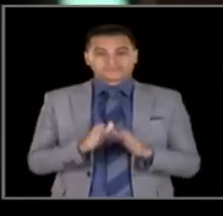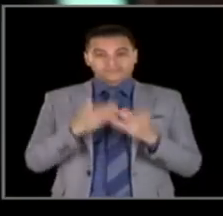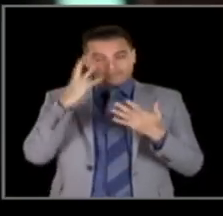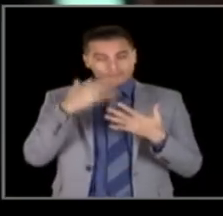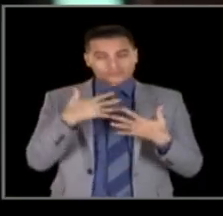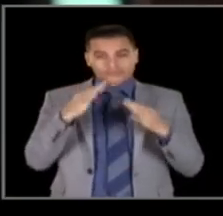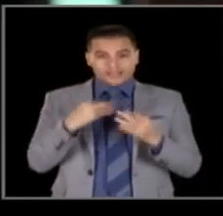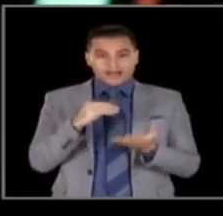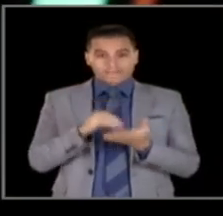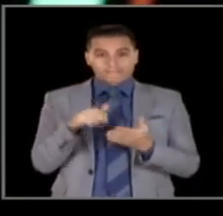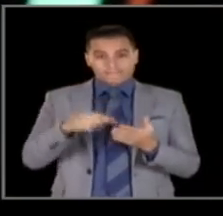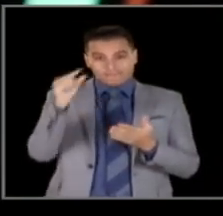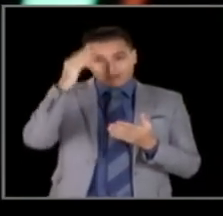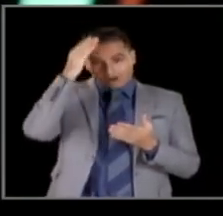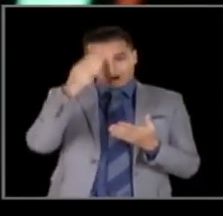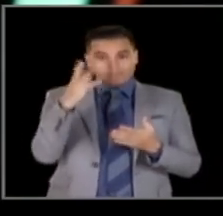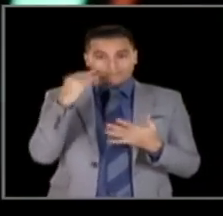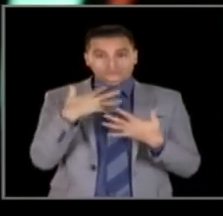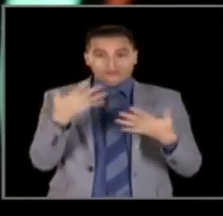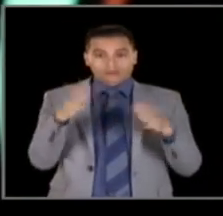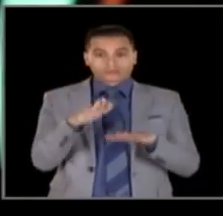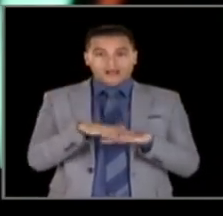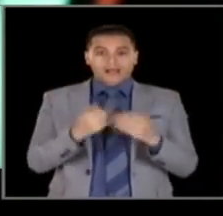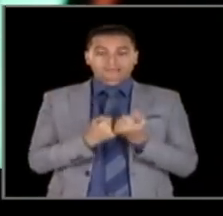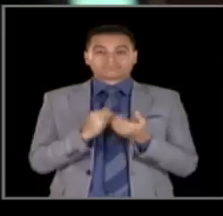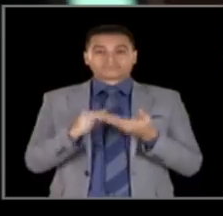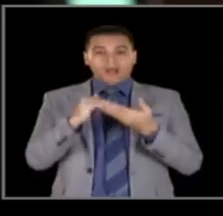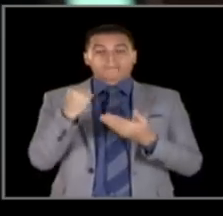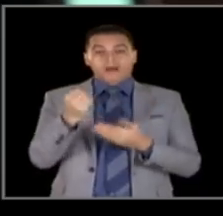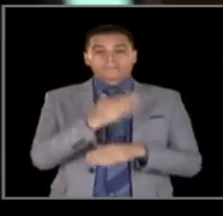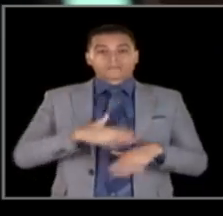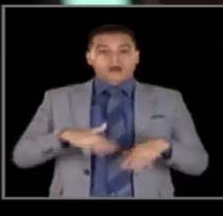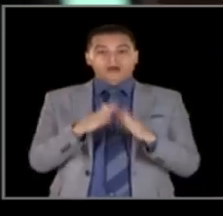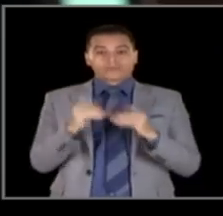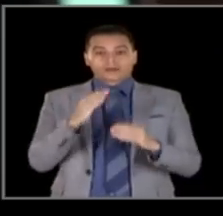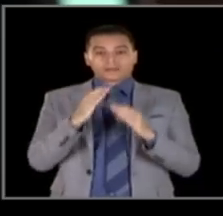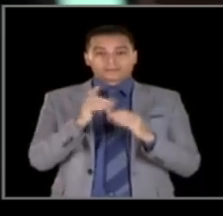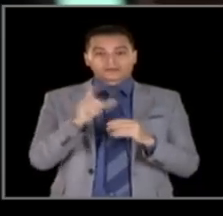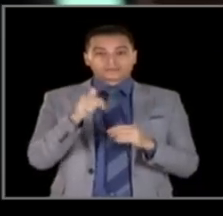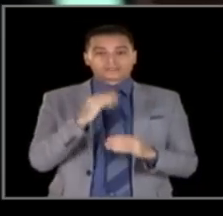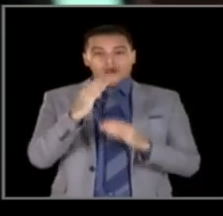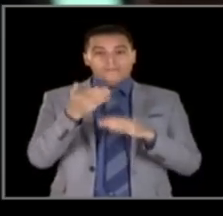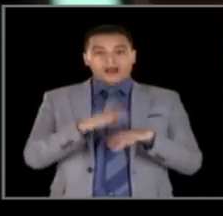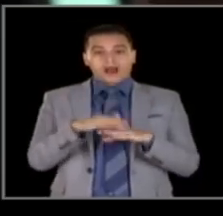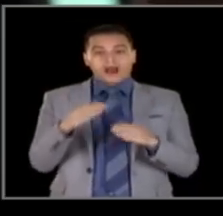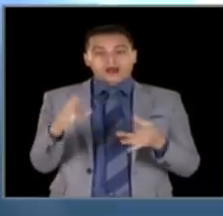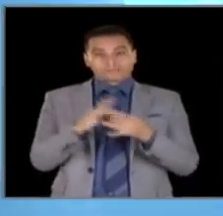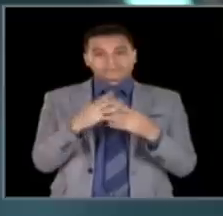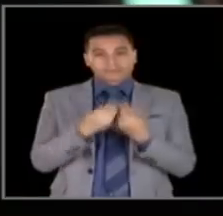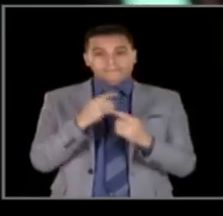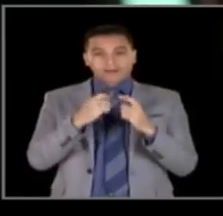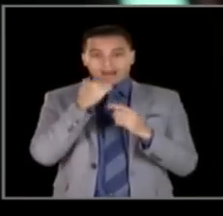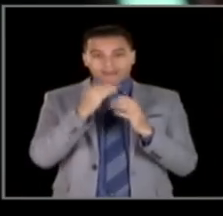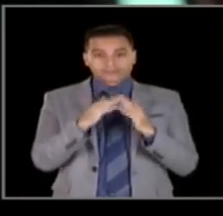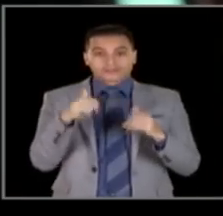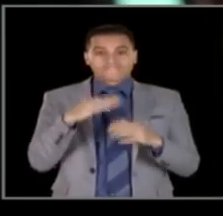مبسوطة إن أنا بشارك في برنامج العباقرة، ومبسوطة أكتر إني بساهم في دعم الأبطال الرياضيين من خلال كل إجابة صحيحة بنجاوبها عن طريق البنك الأهلي المصري.